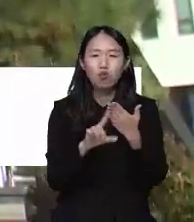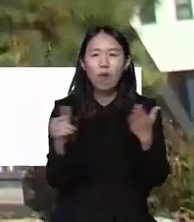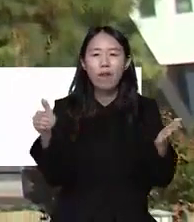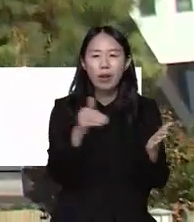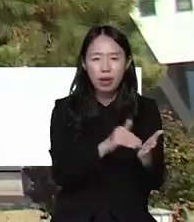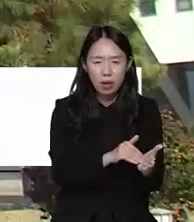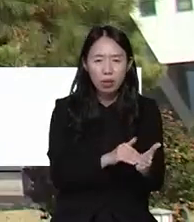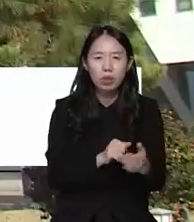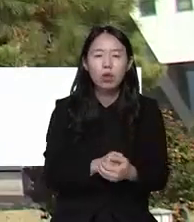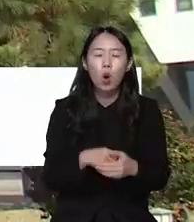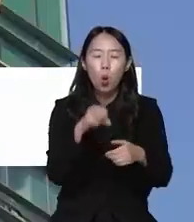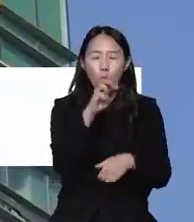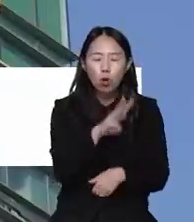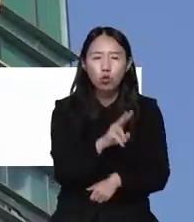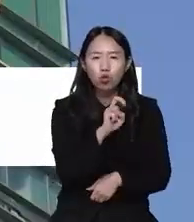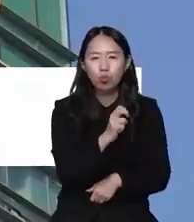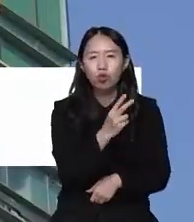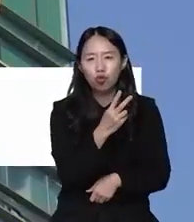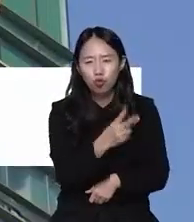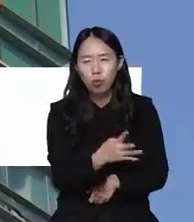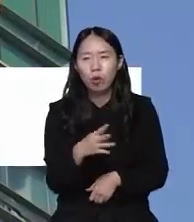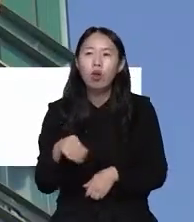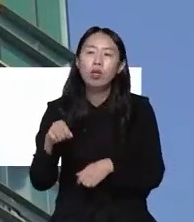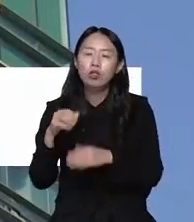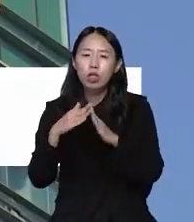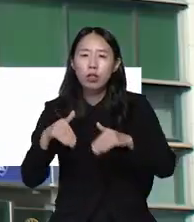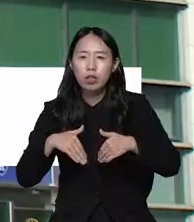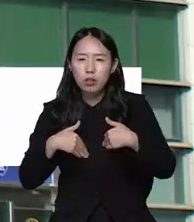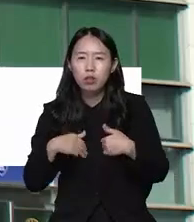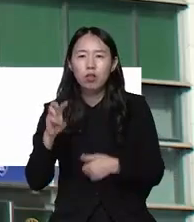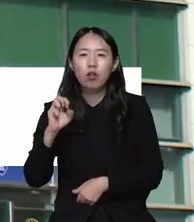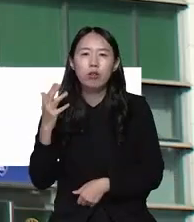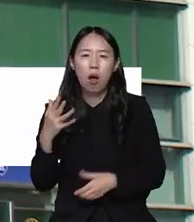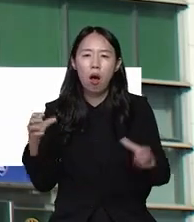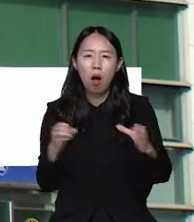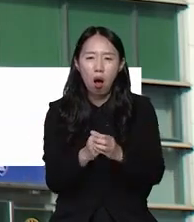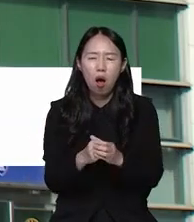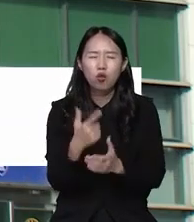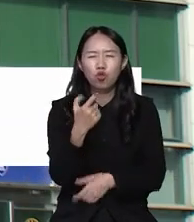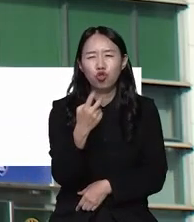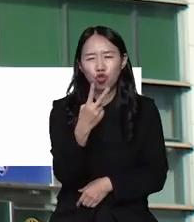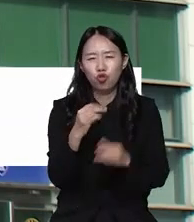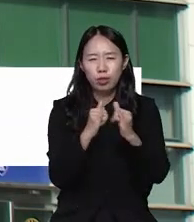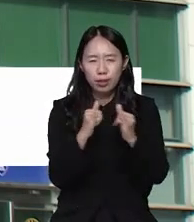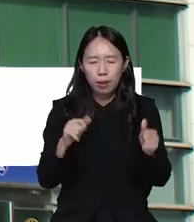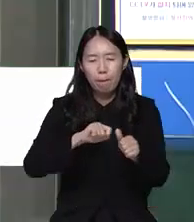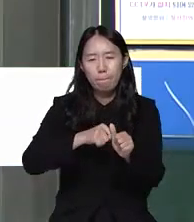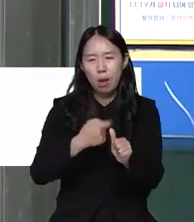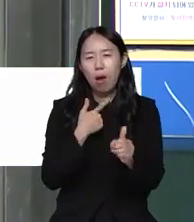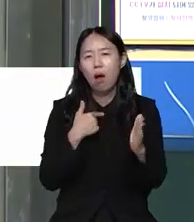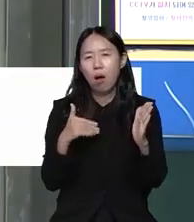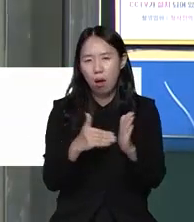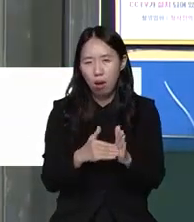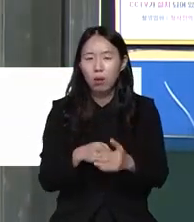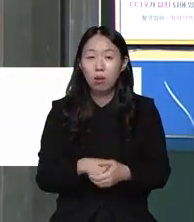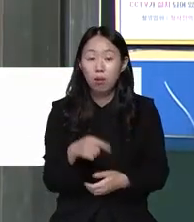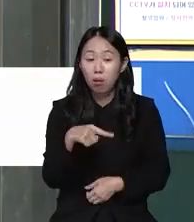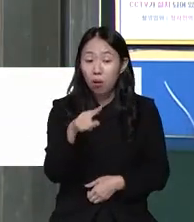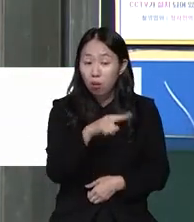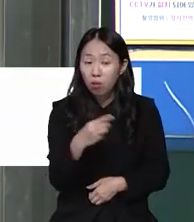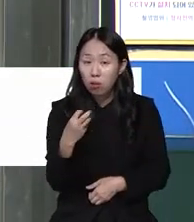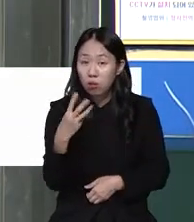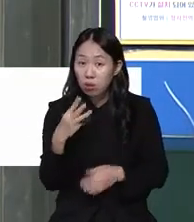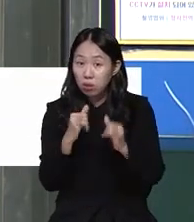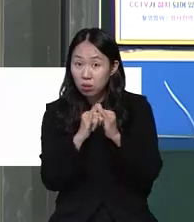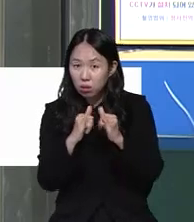광주경찰청 24명, 전남경찰청 38명 등 총 62명이 징계를 받았습니다. 이 중